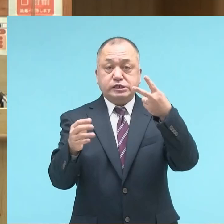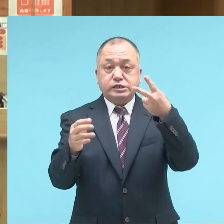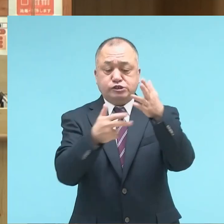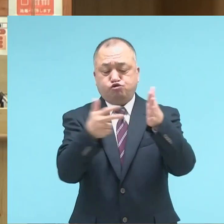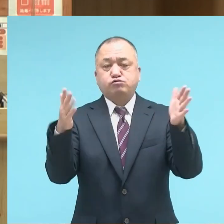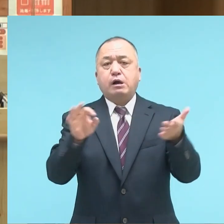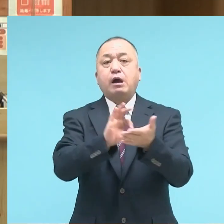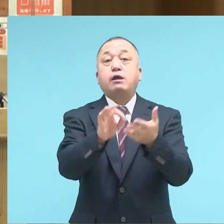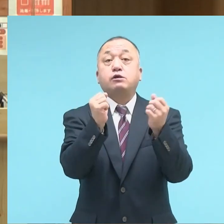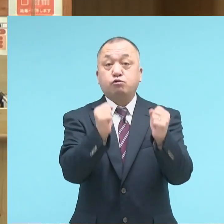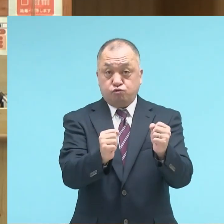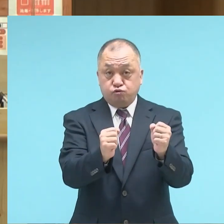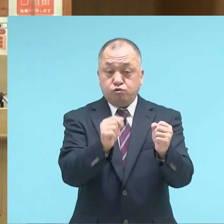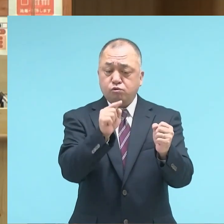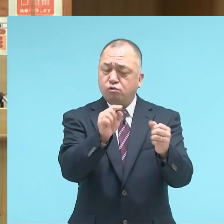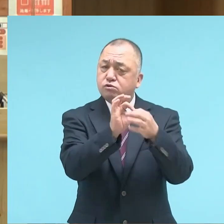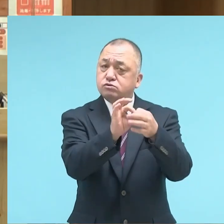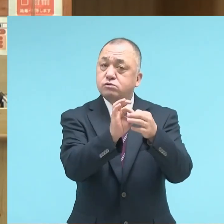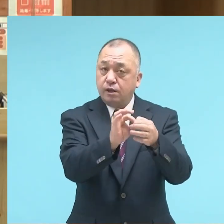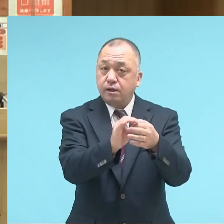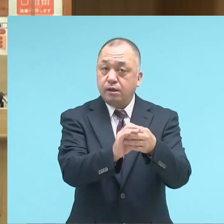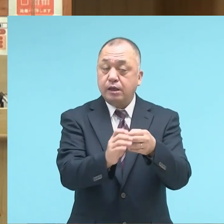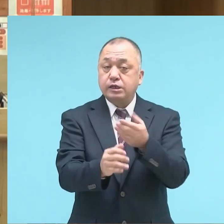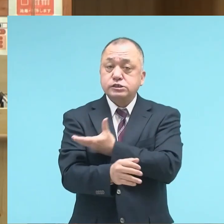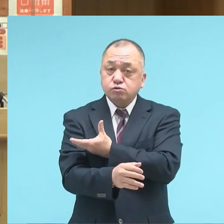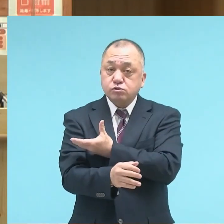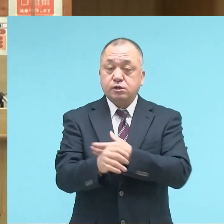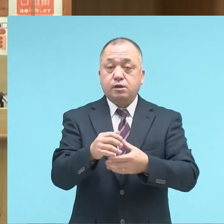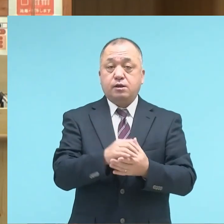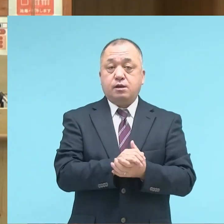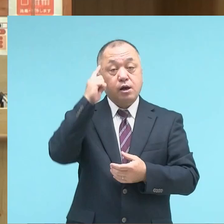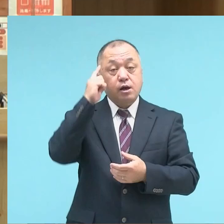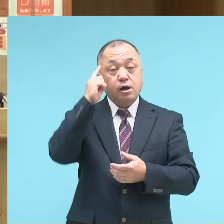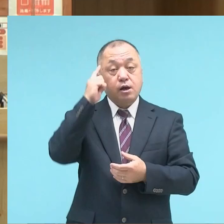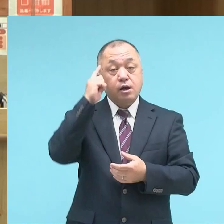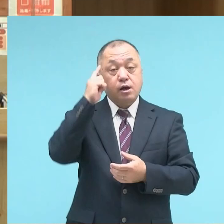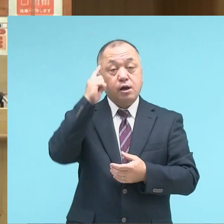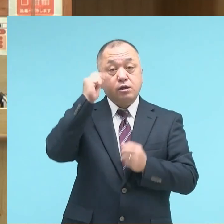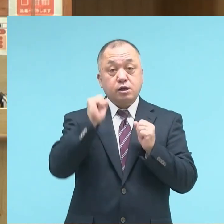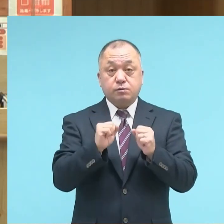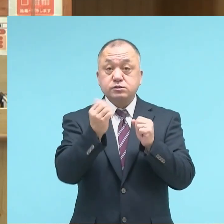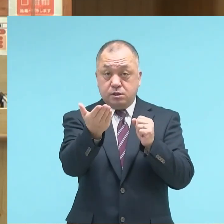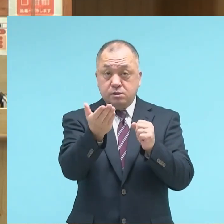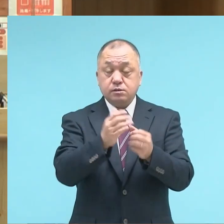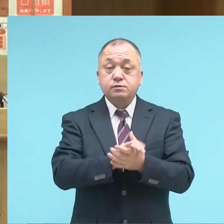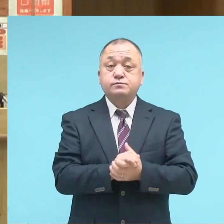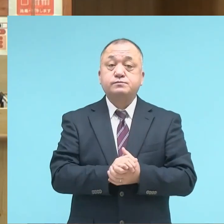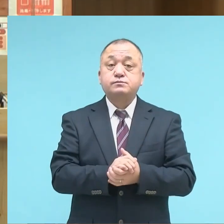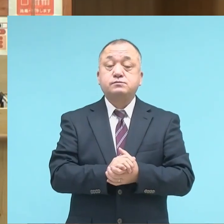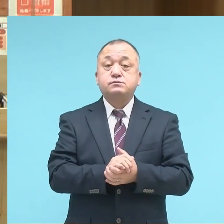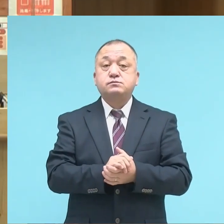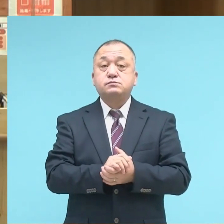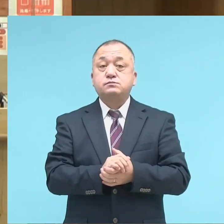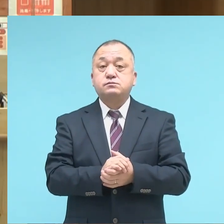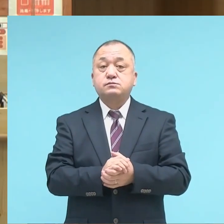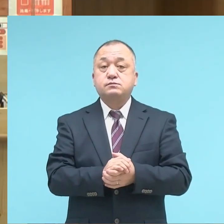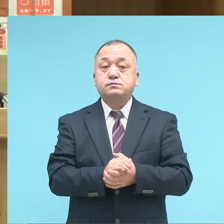ですけれども、この期間について知事としてどういうふうに受け止めてもらえますか。